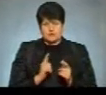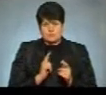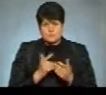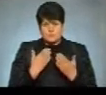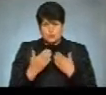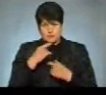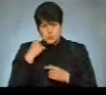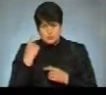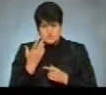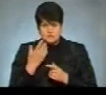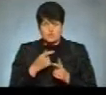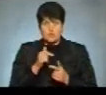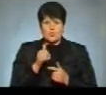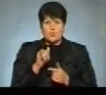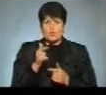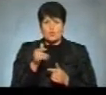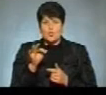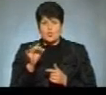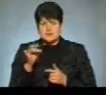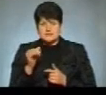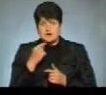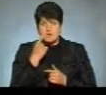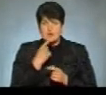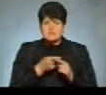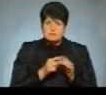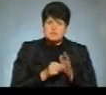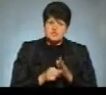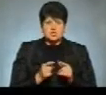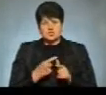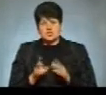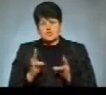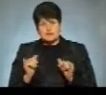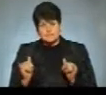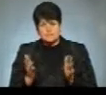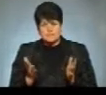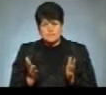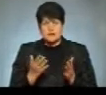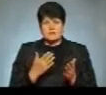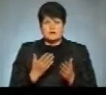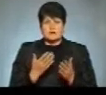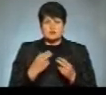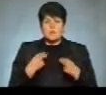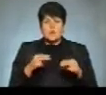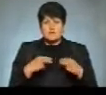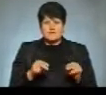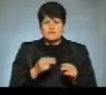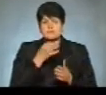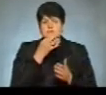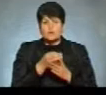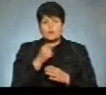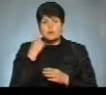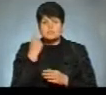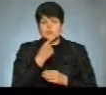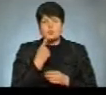спілкуємось російською чи угорською мовою, це приниження чи ні? Якщо продавець у магазині відповів